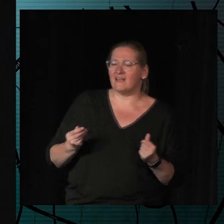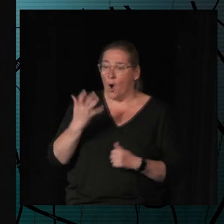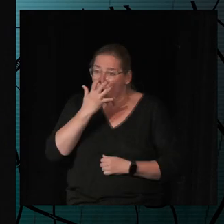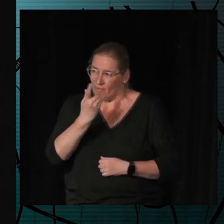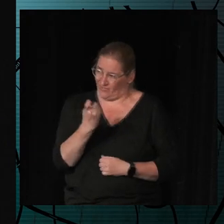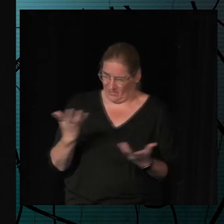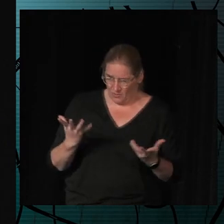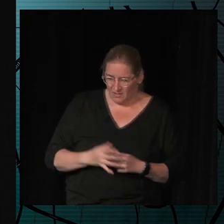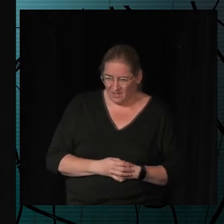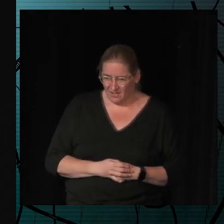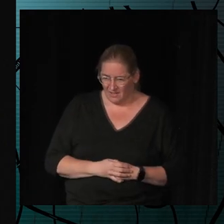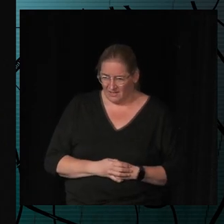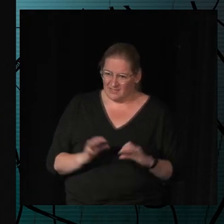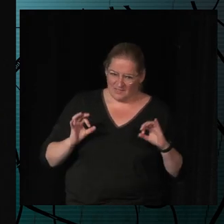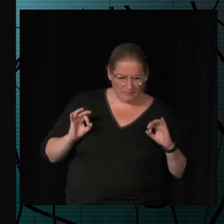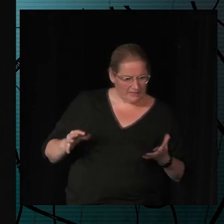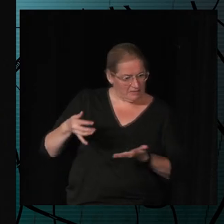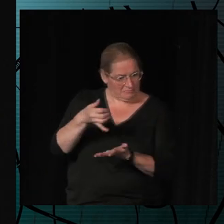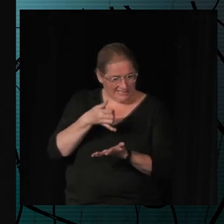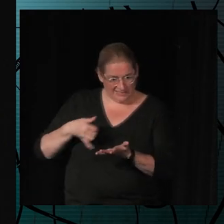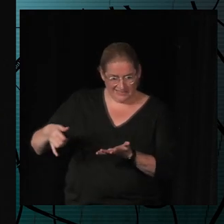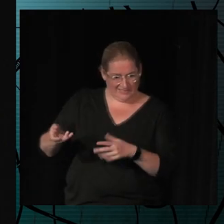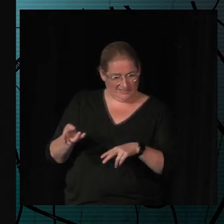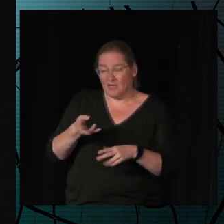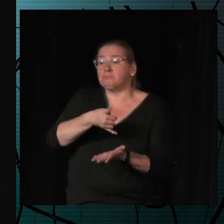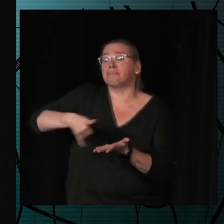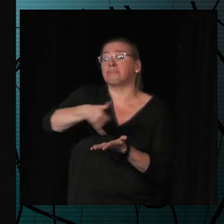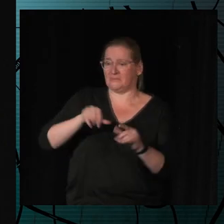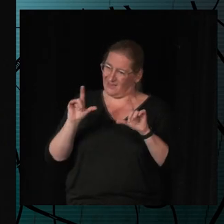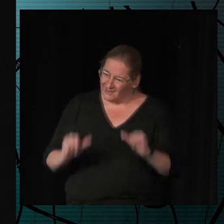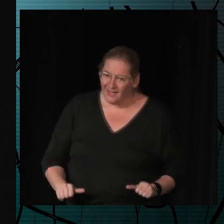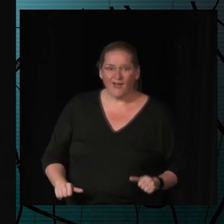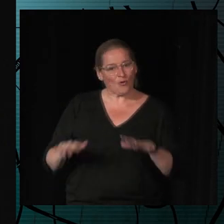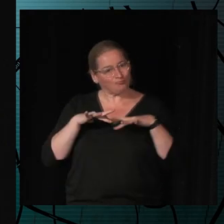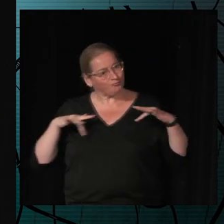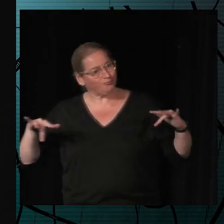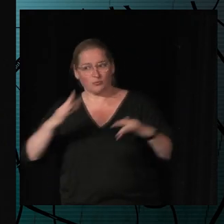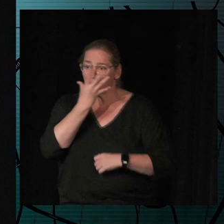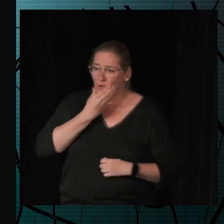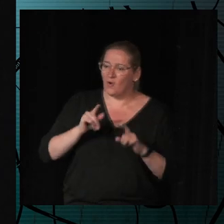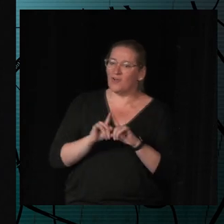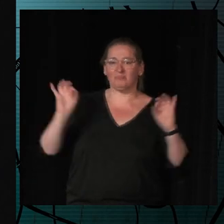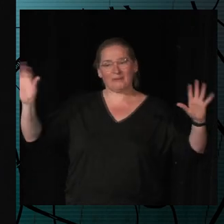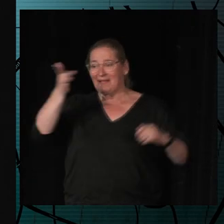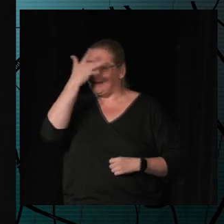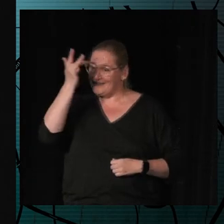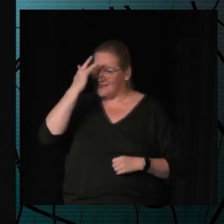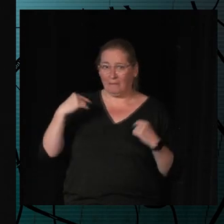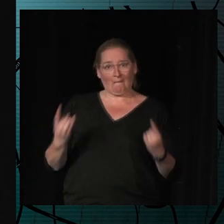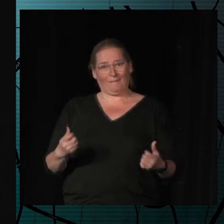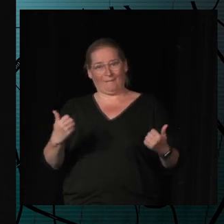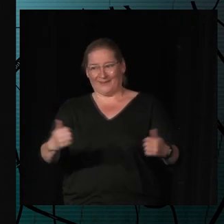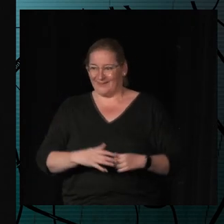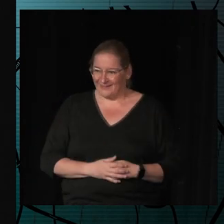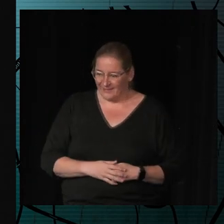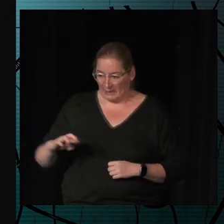c'est un peu l'effet Dead Island l'effet on est en plein sol soleil l'espace a l'air d'être un espace presque estival on s'y sent bien et là il y a quand même le